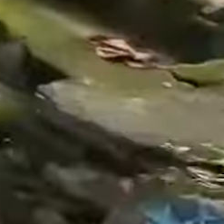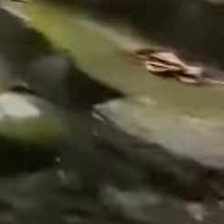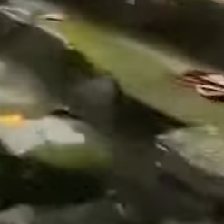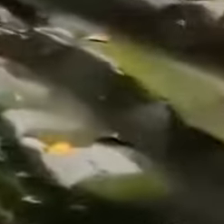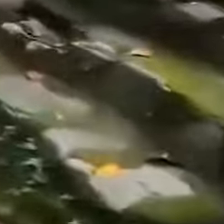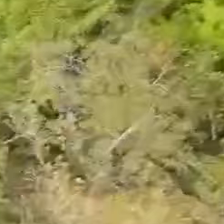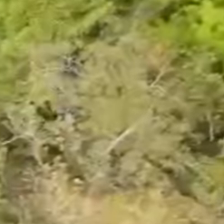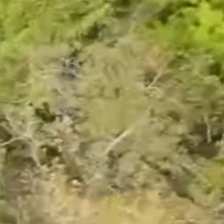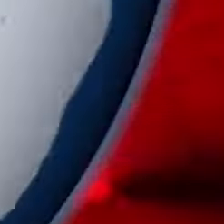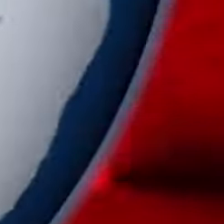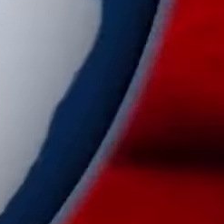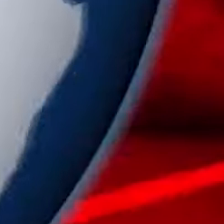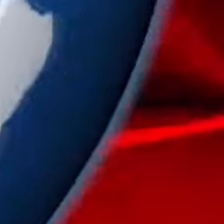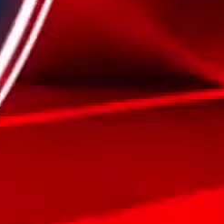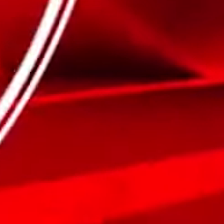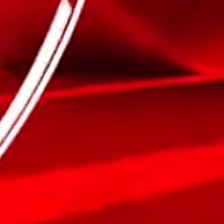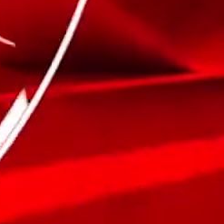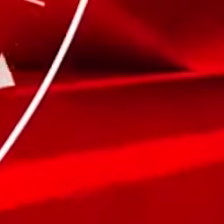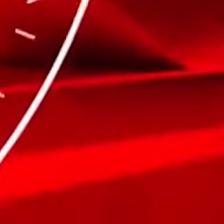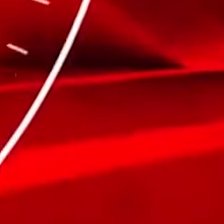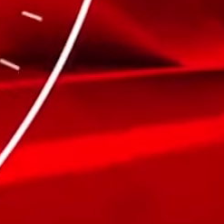namin Tara